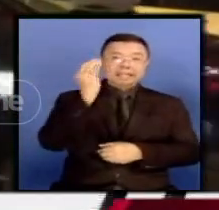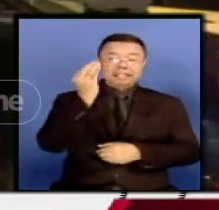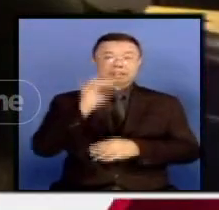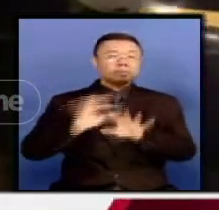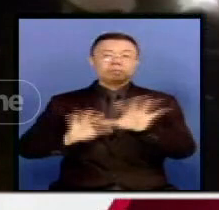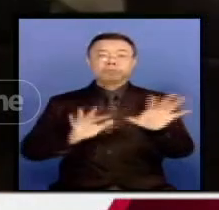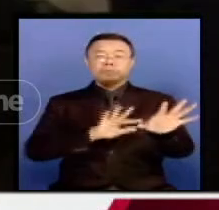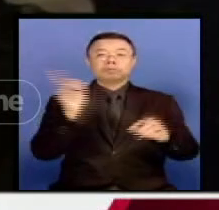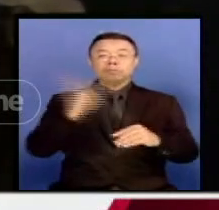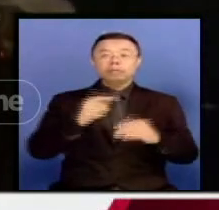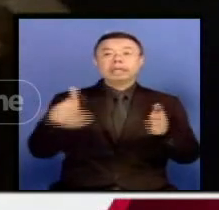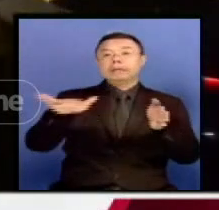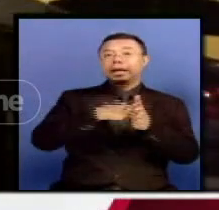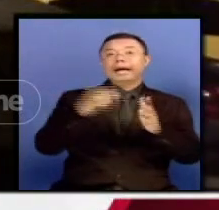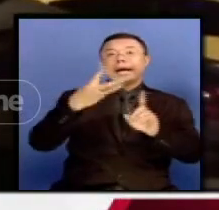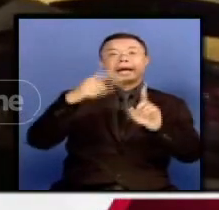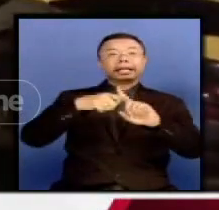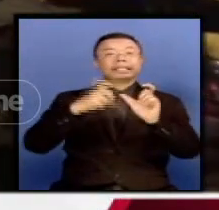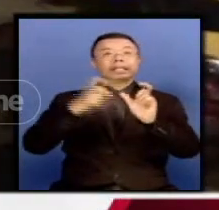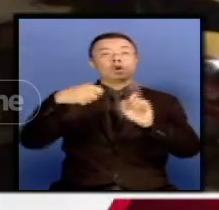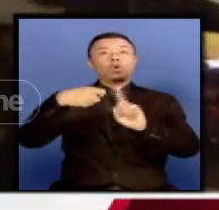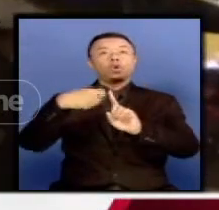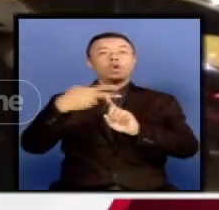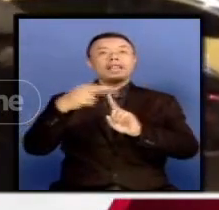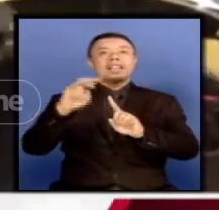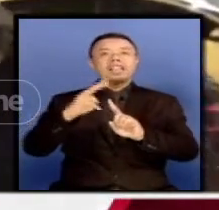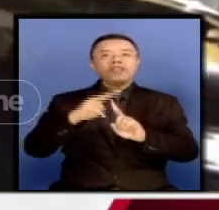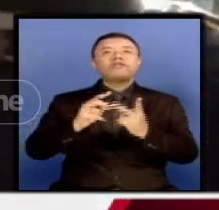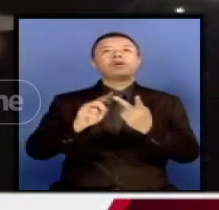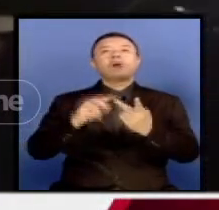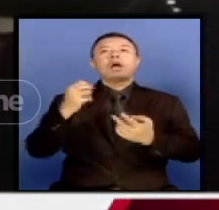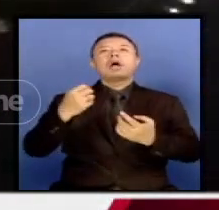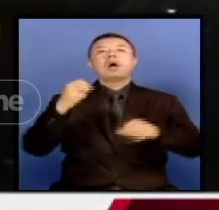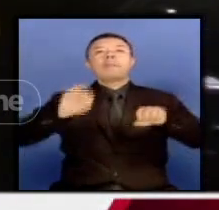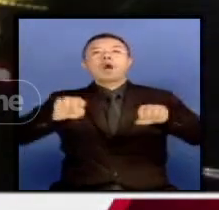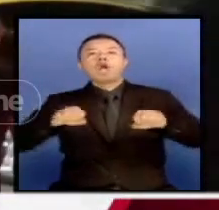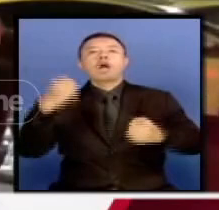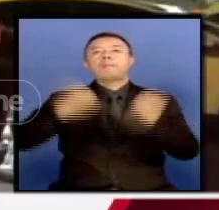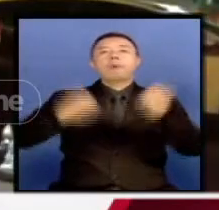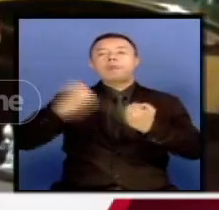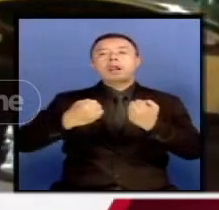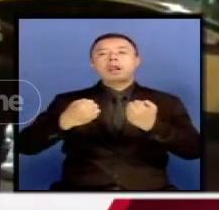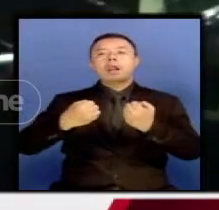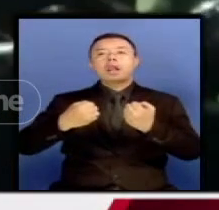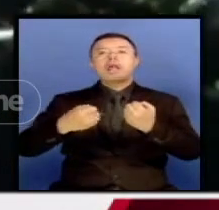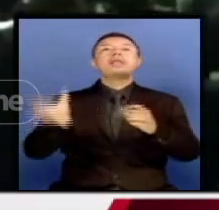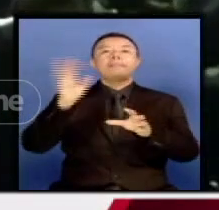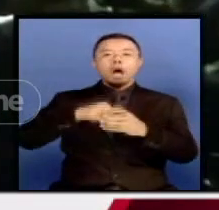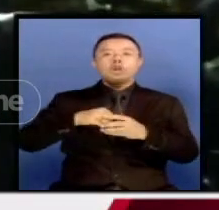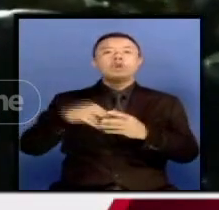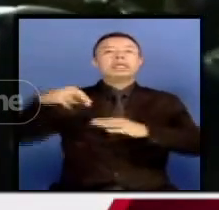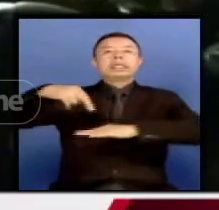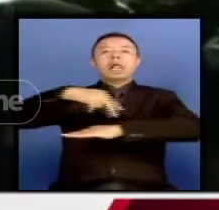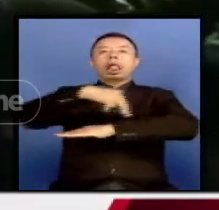yang berdatangan baik itu di dermaga eksekutif maupun di kendaraan roda dua dan para penumpang pejalan